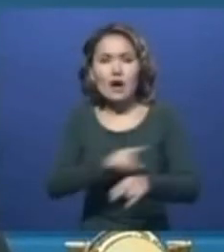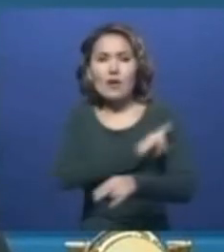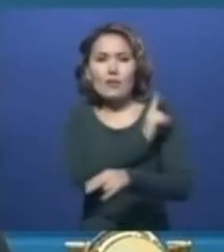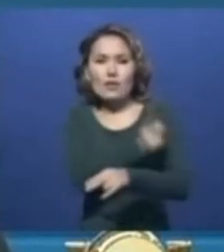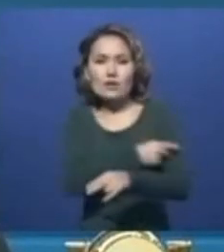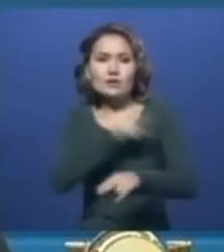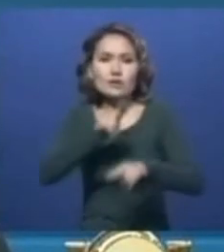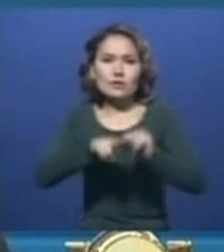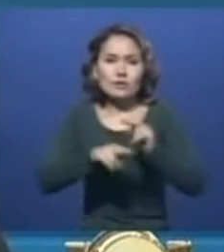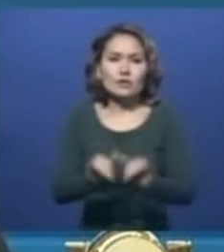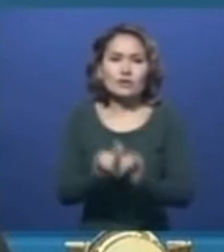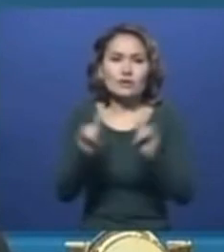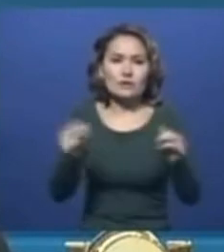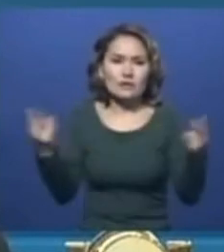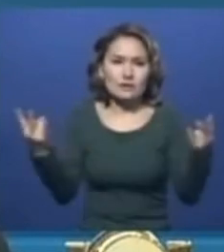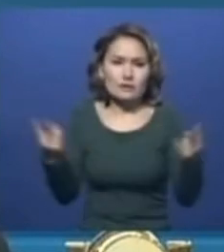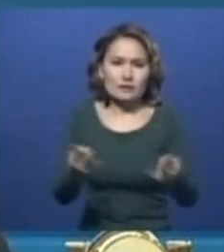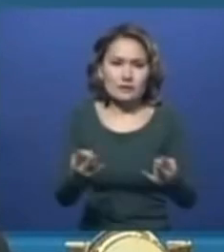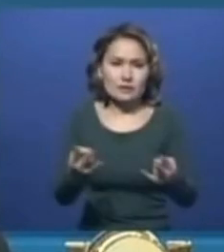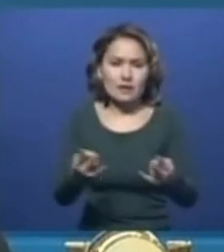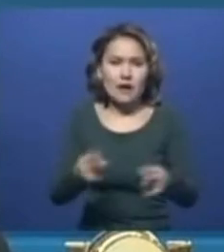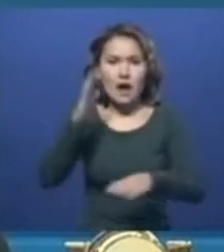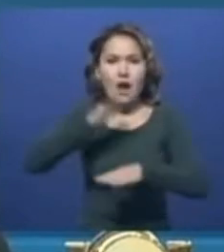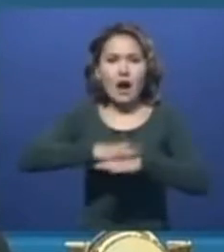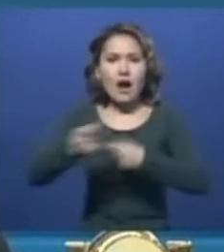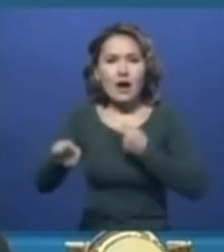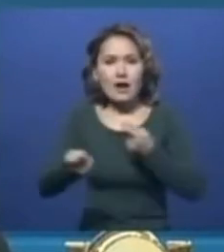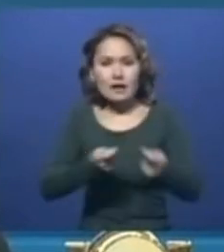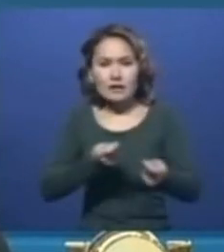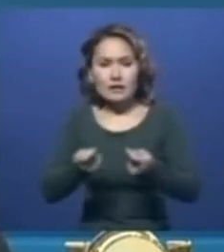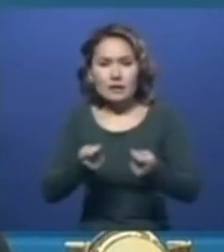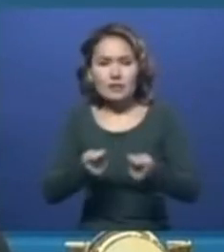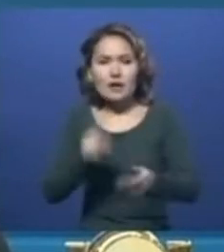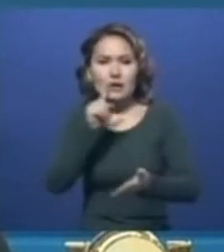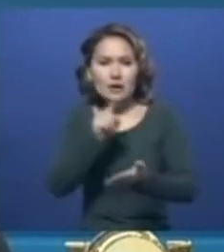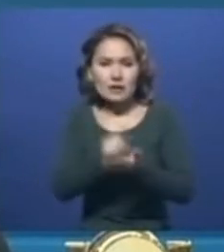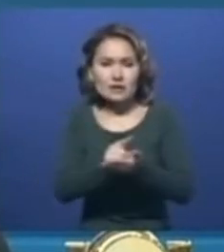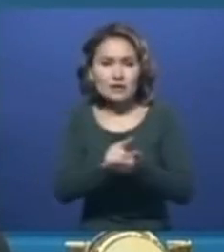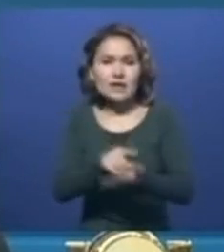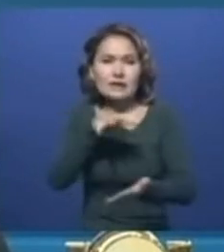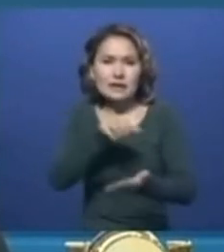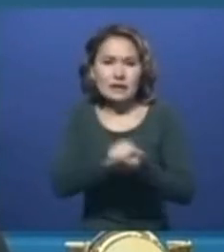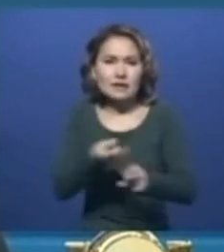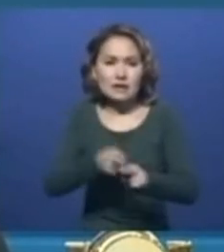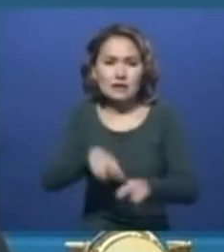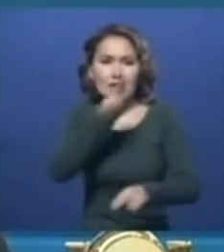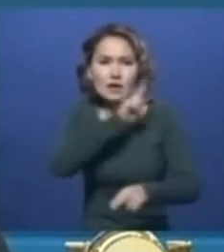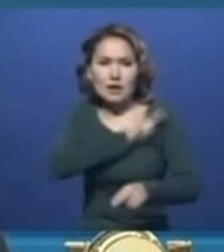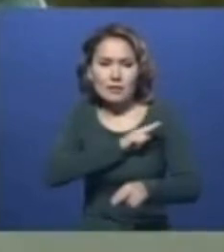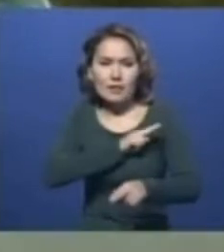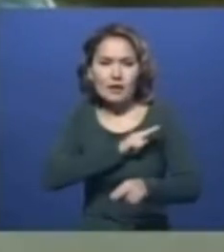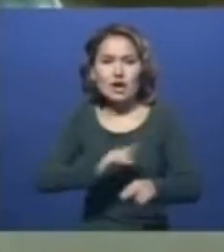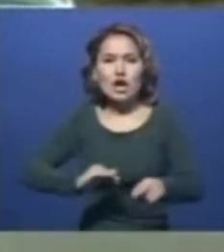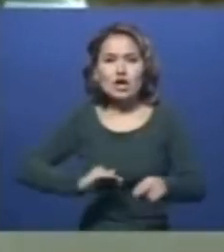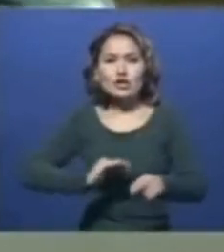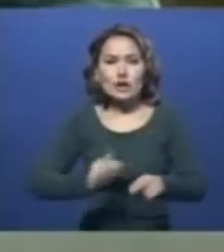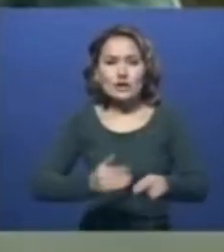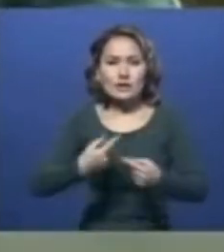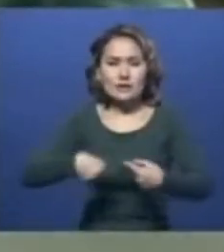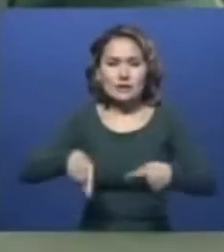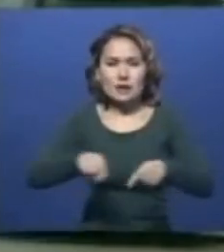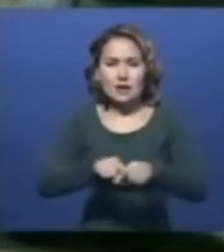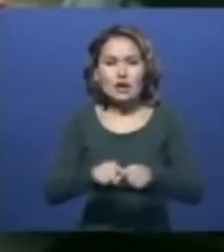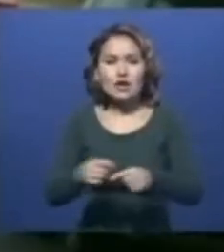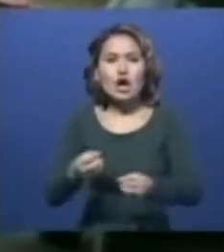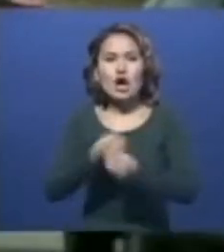надо заинтересовать. Акимы должны максимально заняться этой работой, привлечением частного сектора. Нұрлы жол